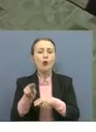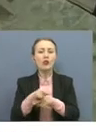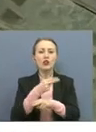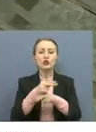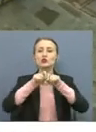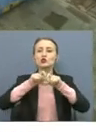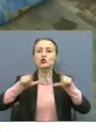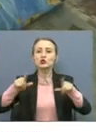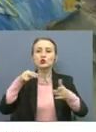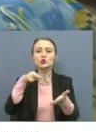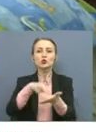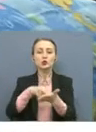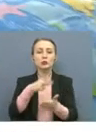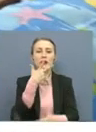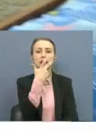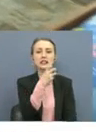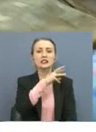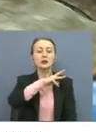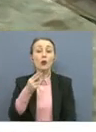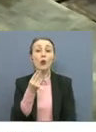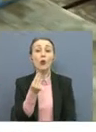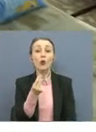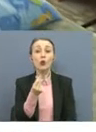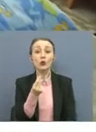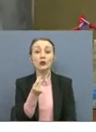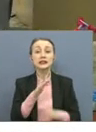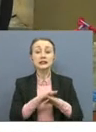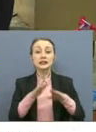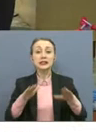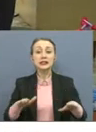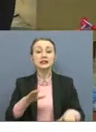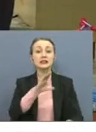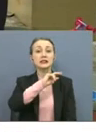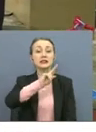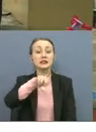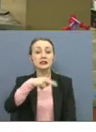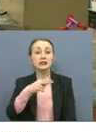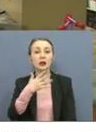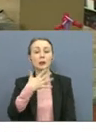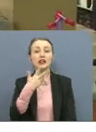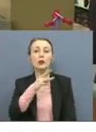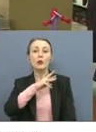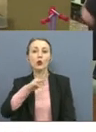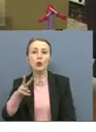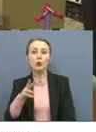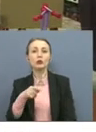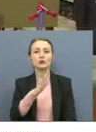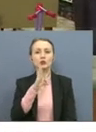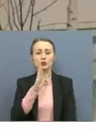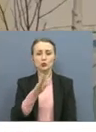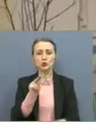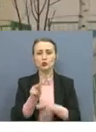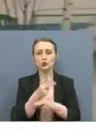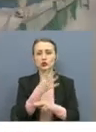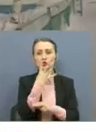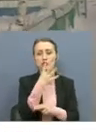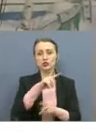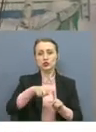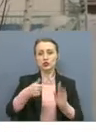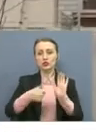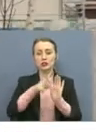жоспарланып отыр. Ал балабақшаның күрделі жөнделуіне 53 миллион теңге қарастырылмақ. Мұның барлығы ауыл ел бесігі бағдарламасы